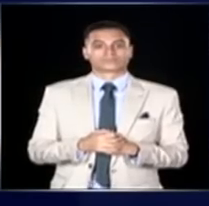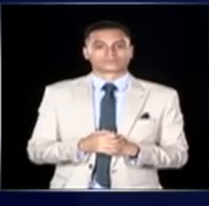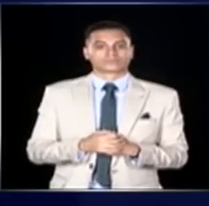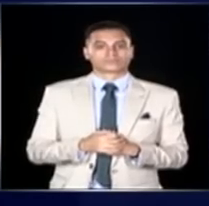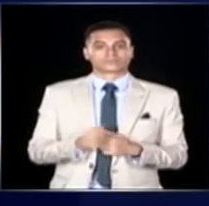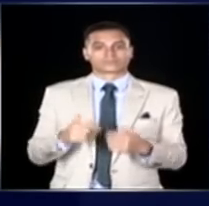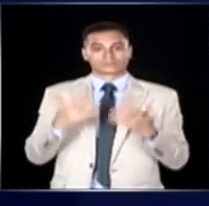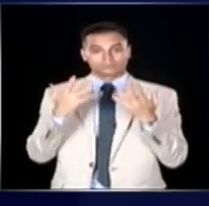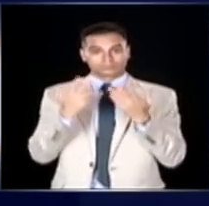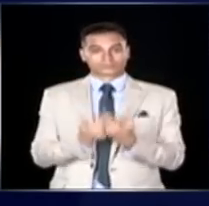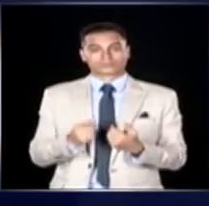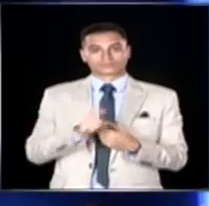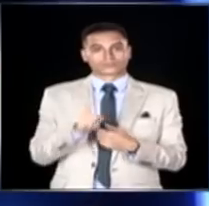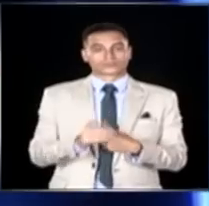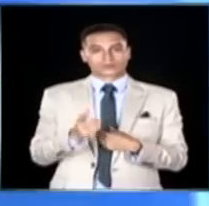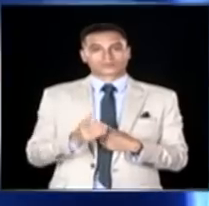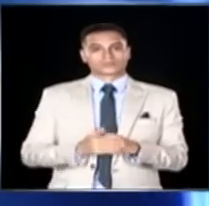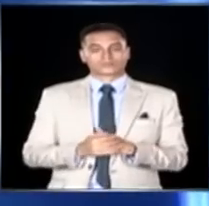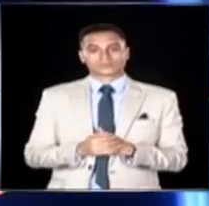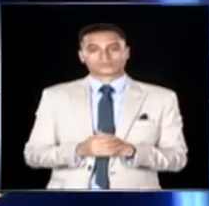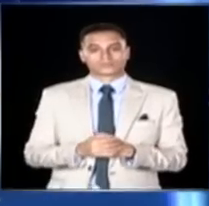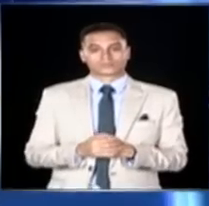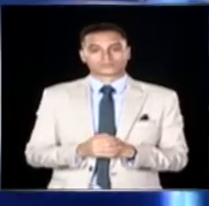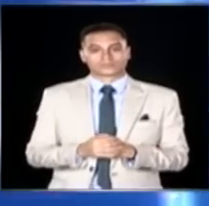قدرات ذهنية، والسؤال هو